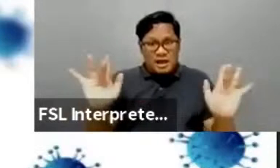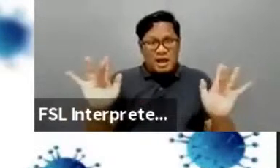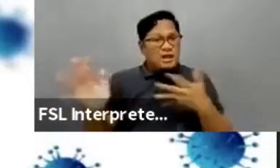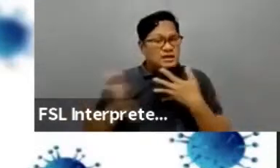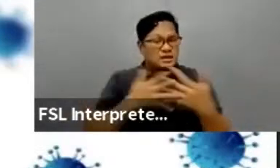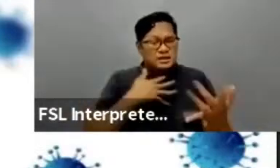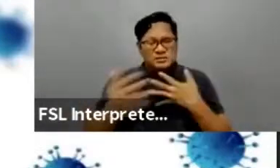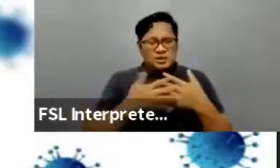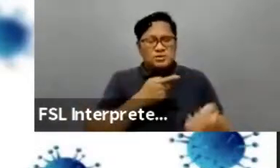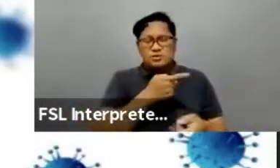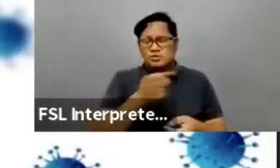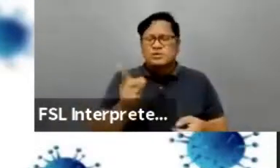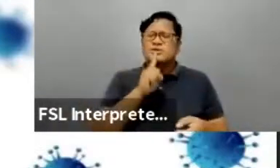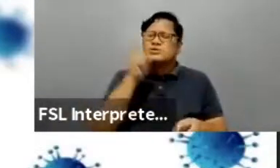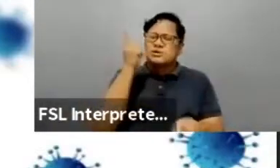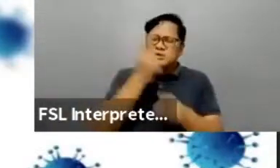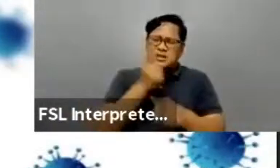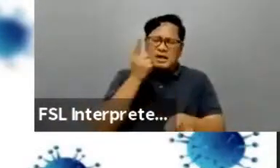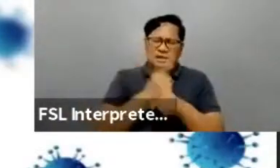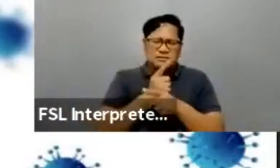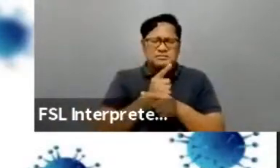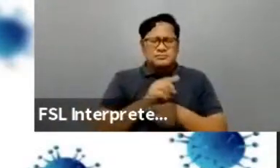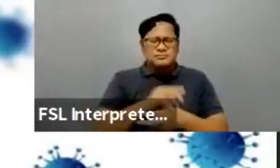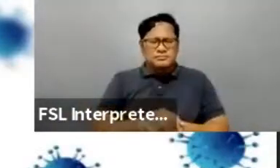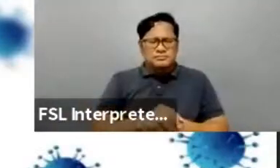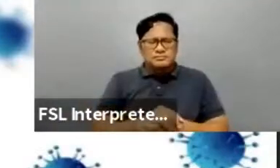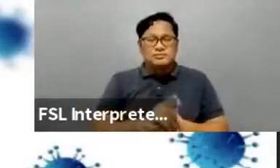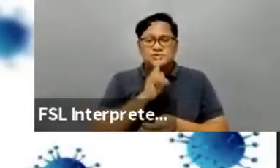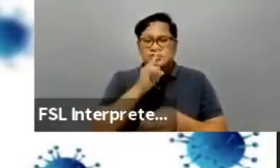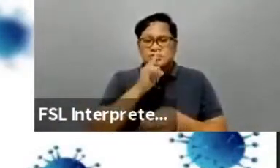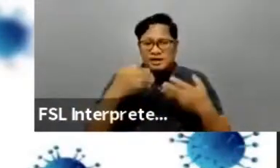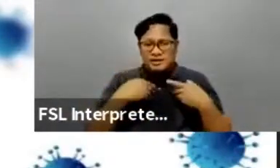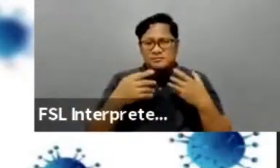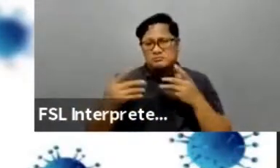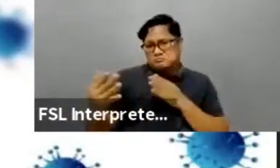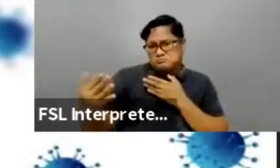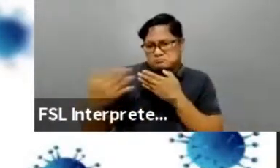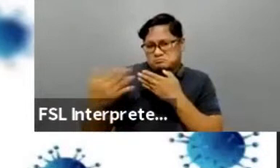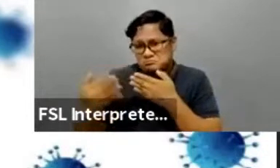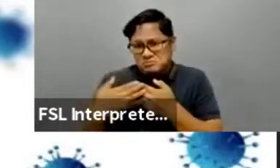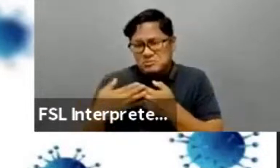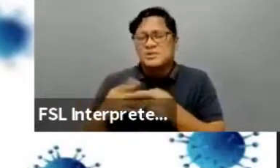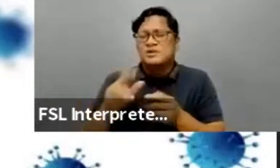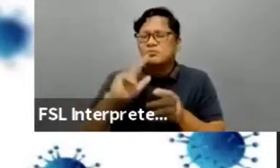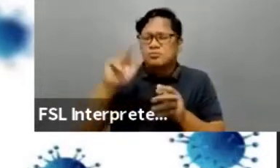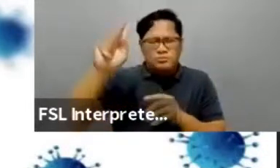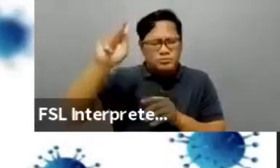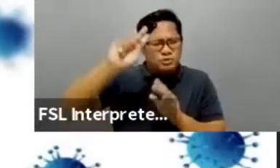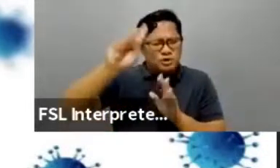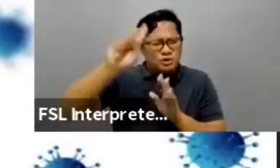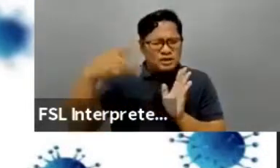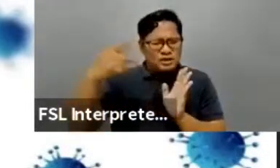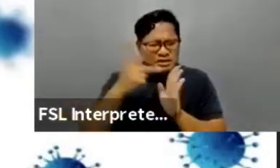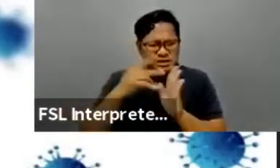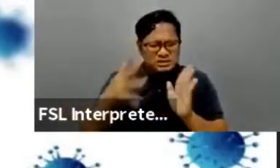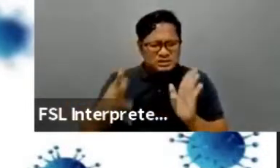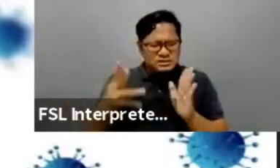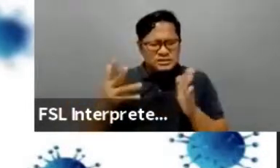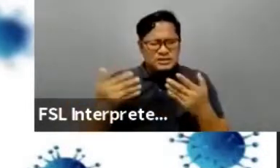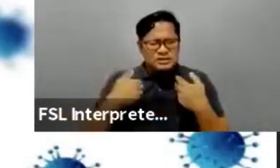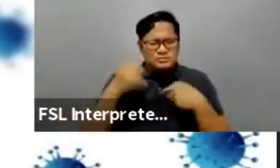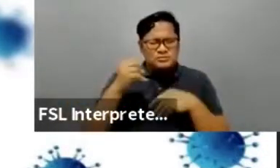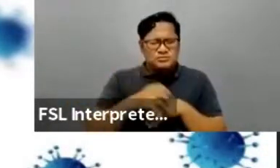na ikaw ay dapat ay nandun. Maraming palakasan at politicking na nangyayari